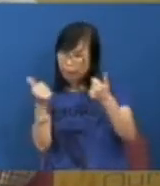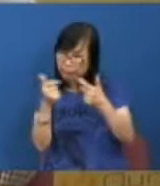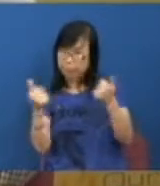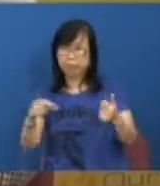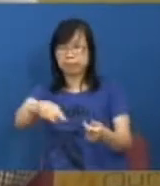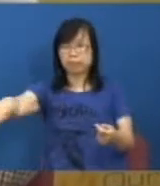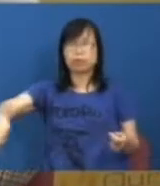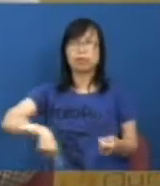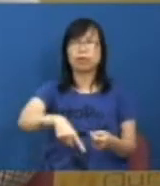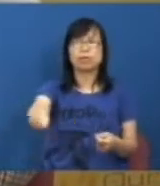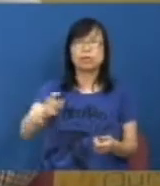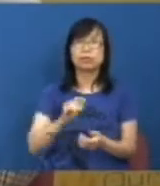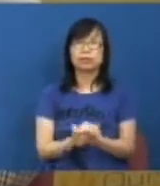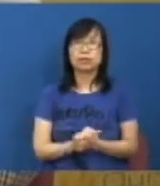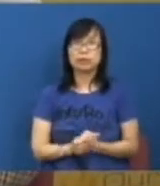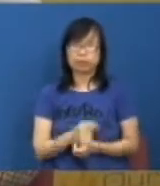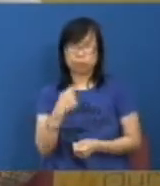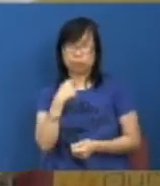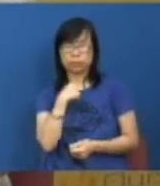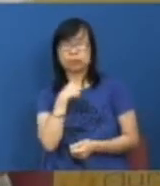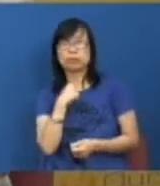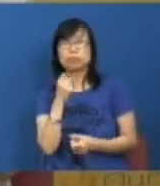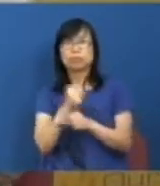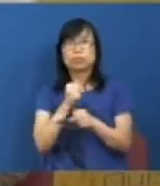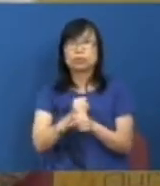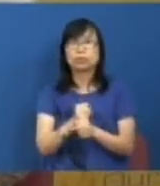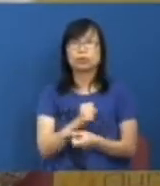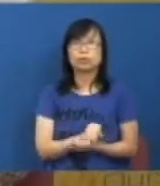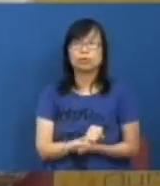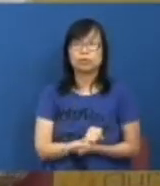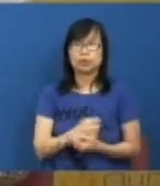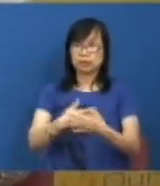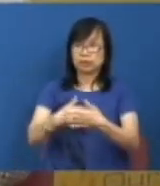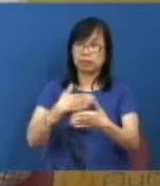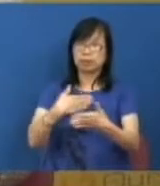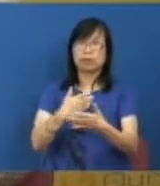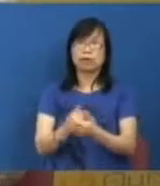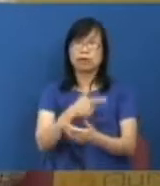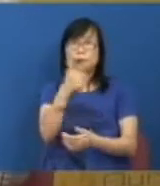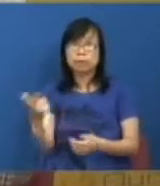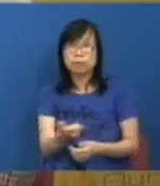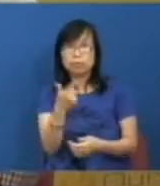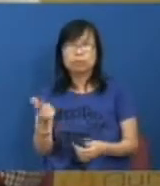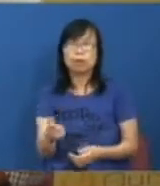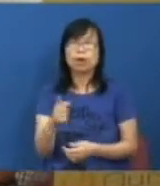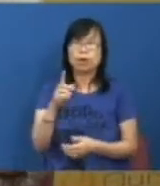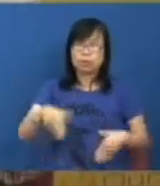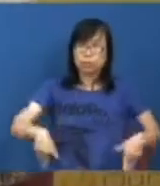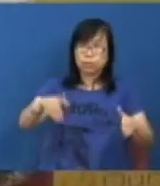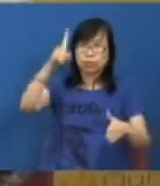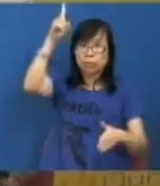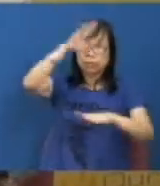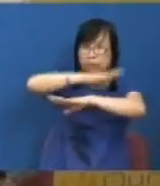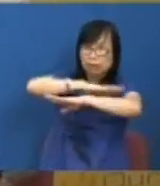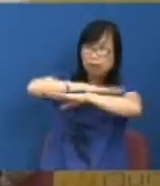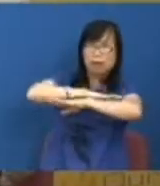就係、是。如果我哋要做，譬如可能有涉及，可能早前啦，好多都話村落個天頂係、有啲曬